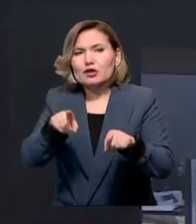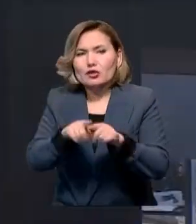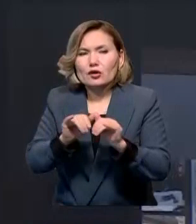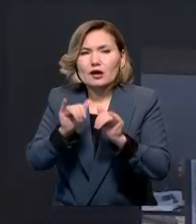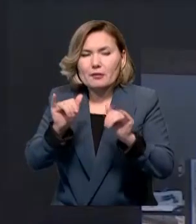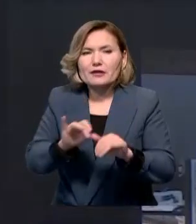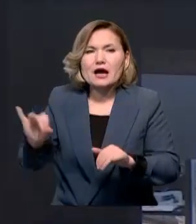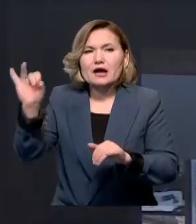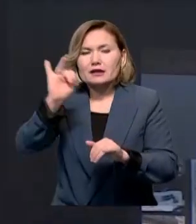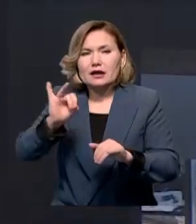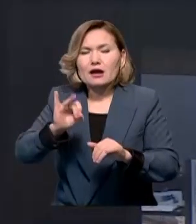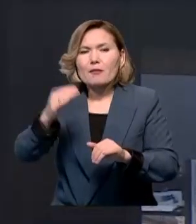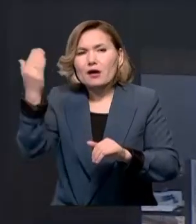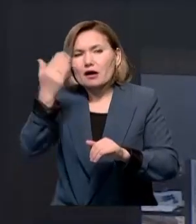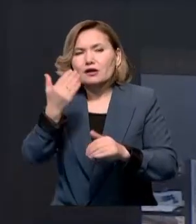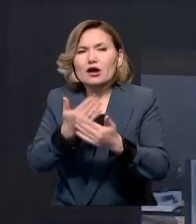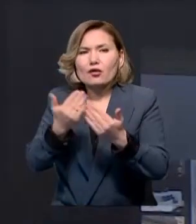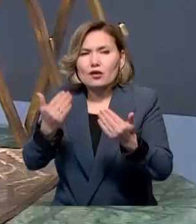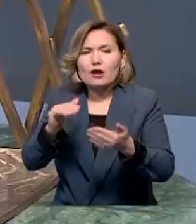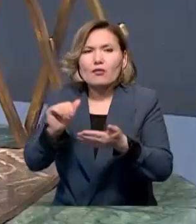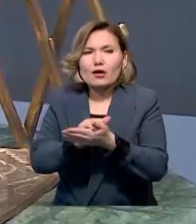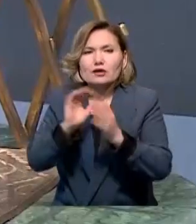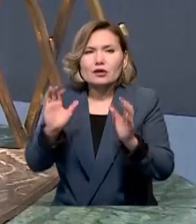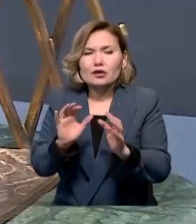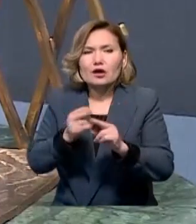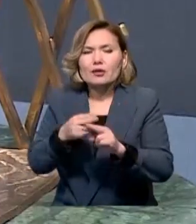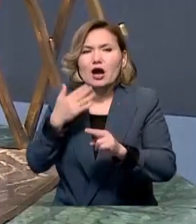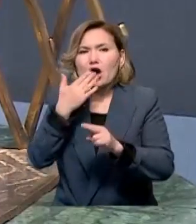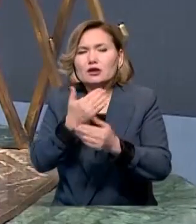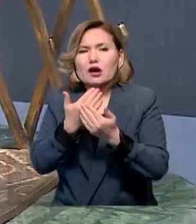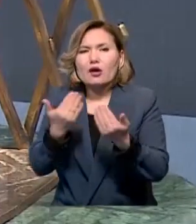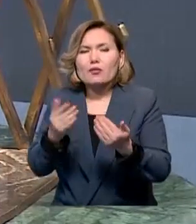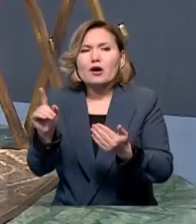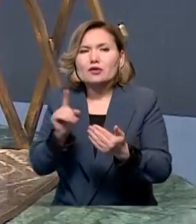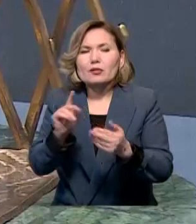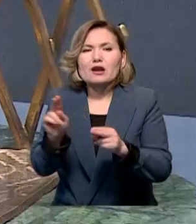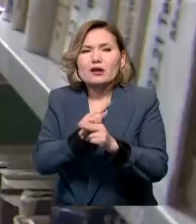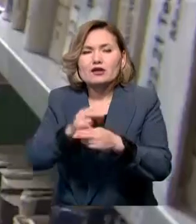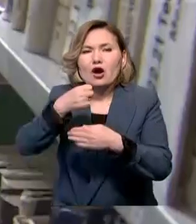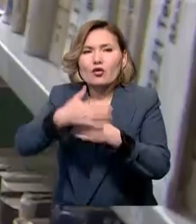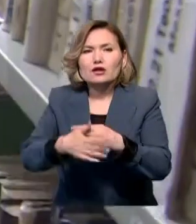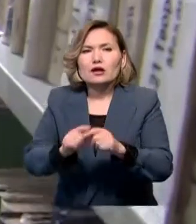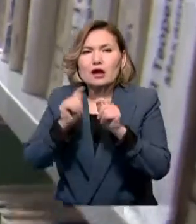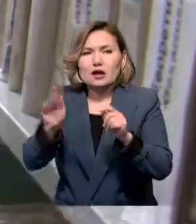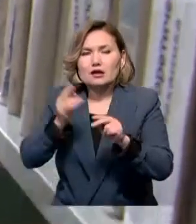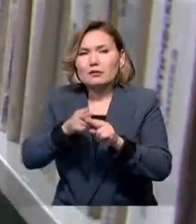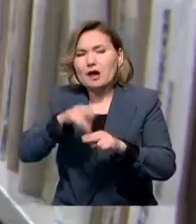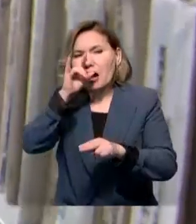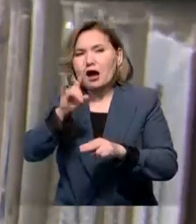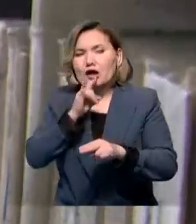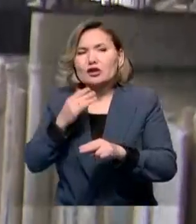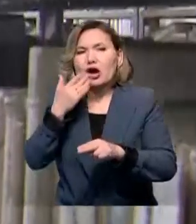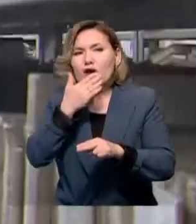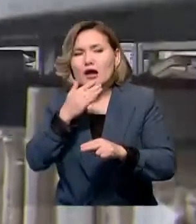емес, тарихтан сыр шертетін жәдігерлердің өміршеңдігін сақтап қалу үшін ұлттық музей жанынан реставрация орталығы құрылады. Сондай-ақ Қазақстанда